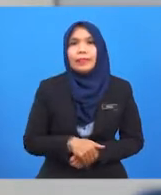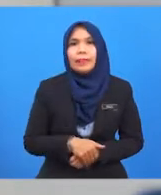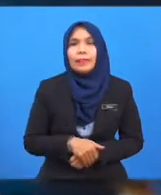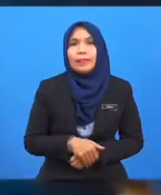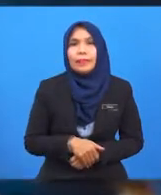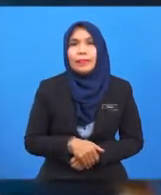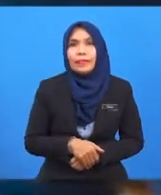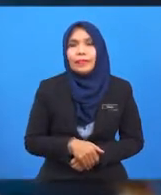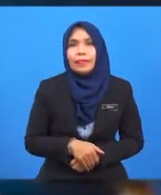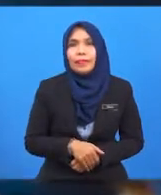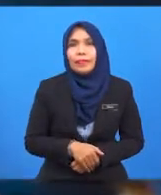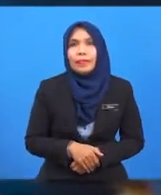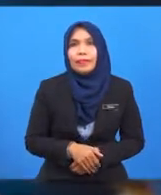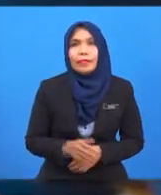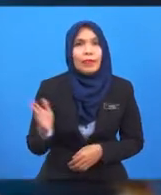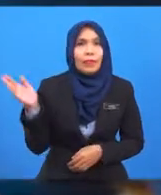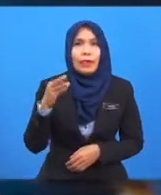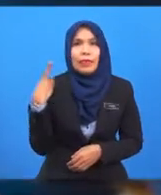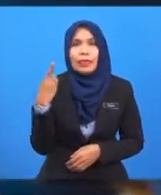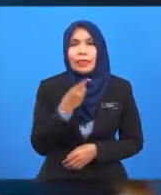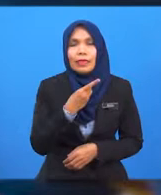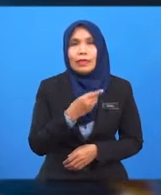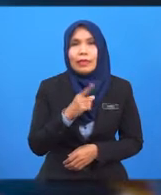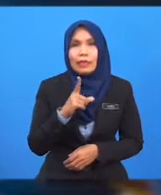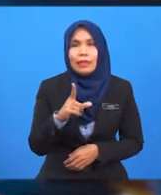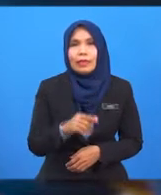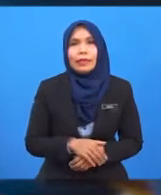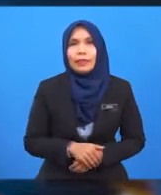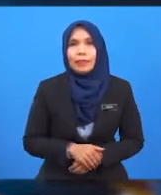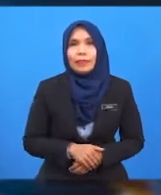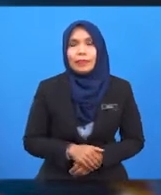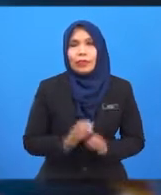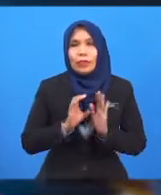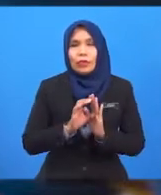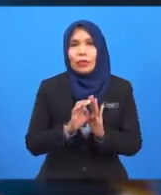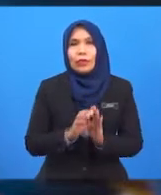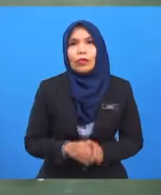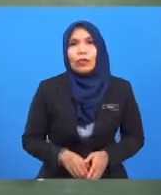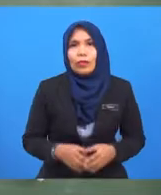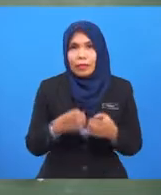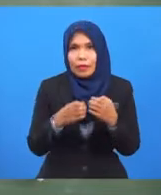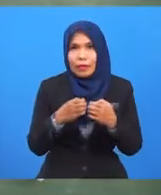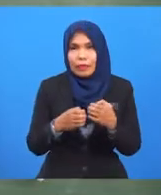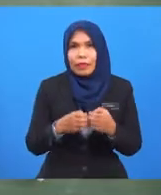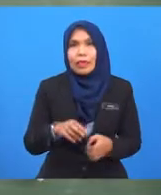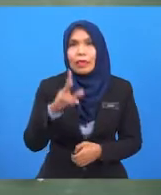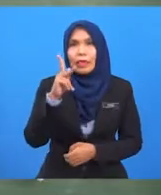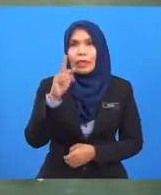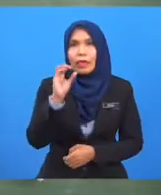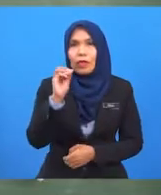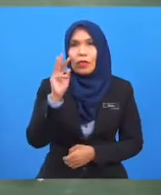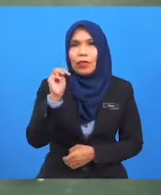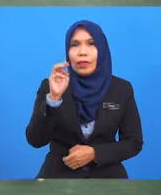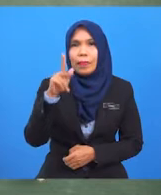kompleks. Mari kita lihat contoh mesin kompleks yang seterusnya.